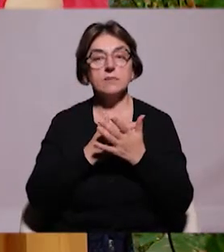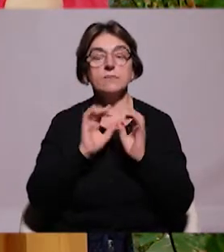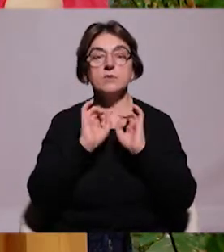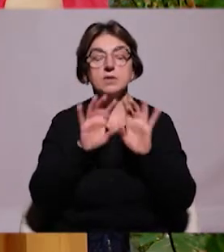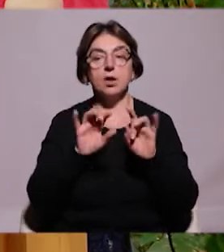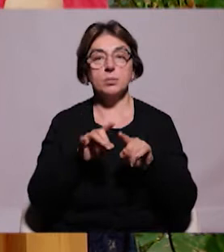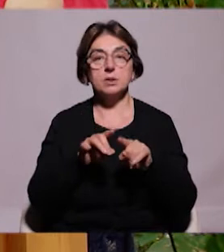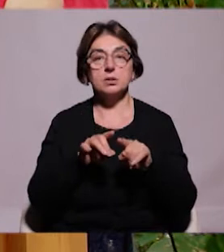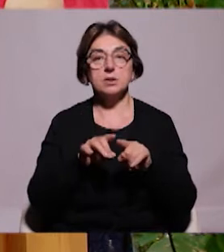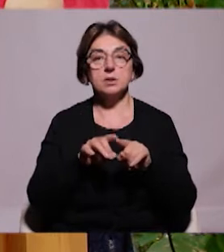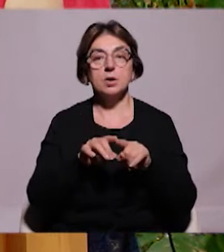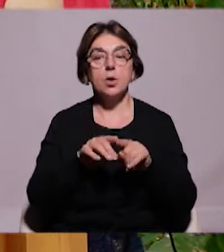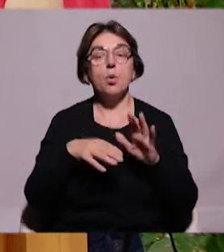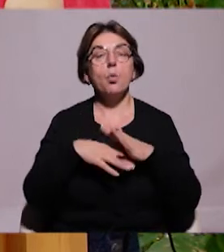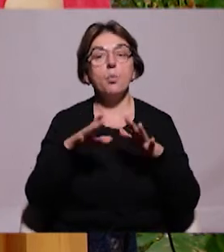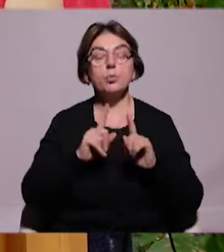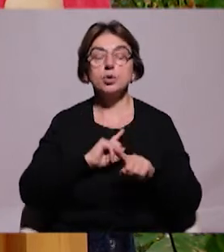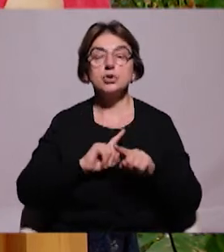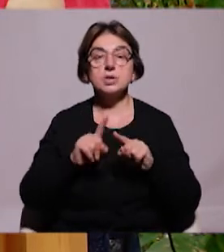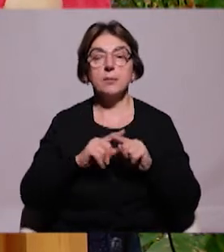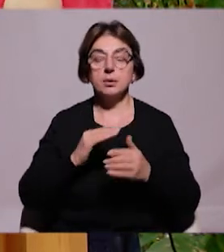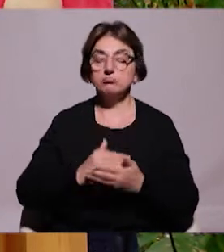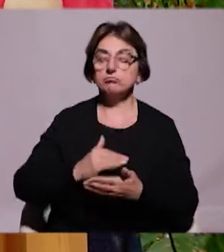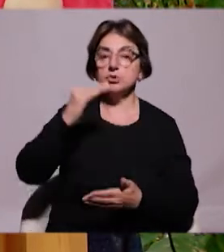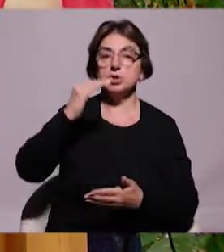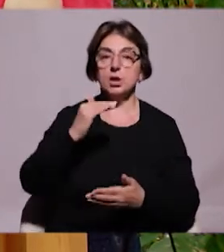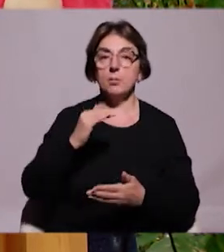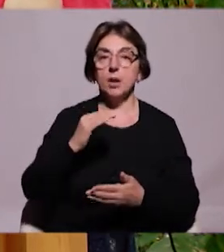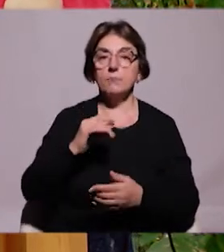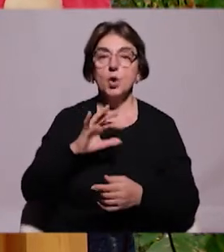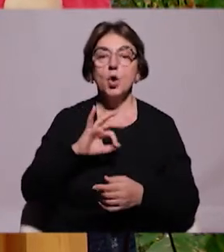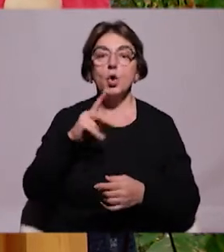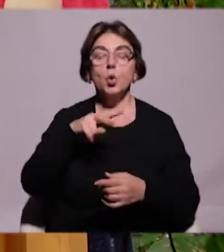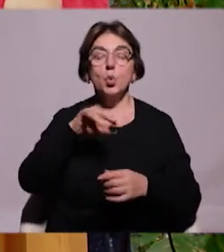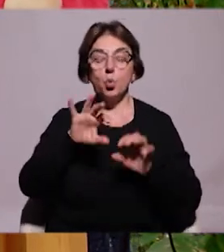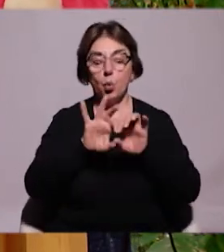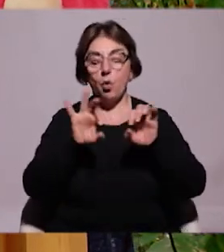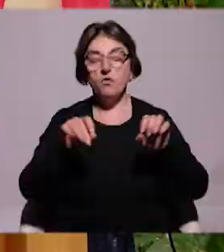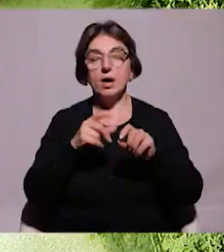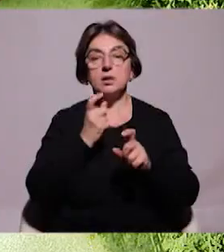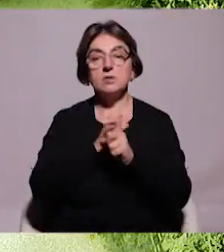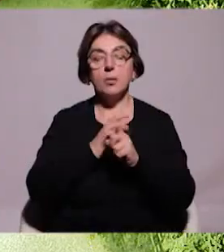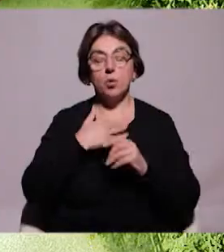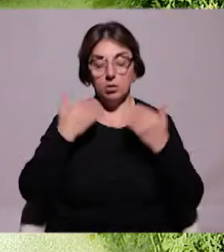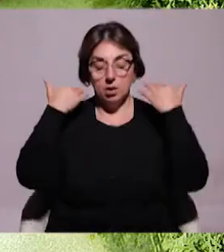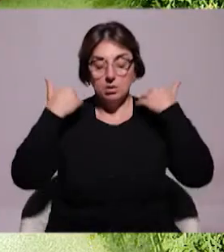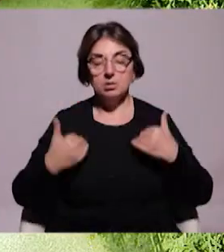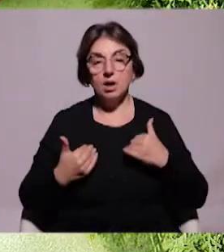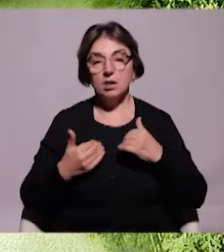წინაგაკვეთილებზეც ვისაუბრე, უფრო სწრაფად იზრდება ლულოვანი ძვლები, ხოლო ტანი ზრდაში